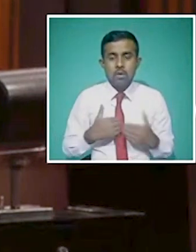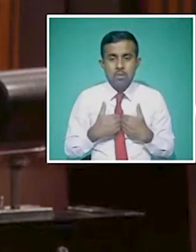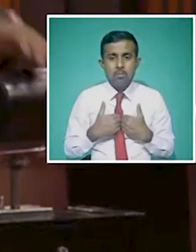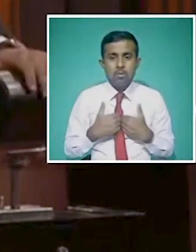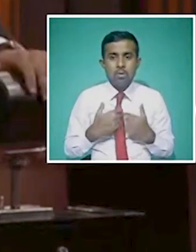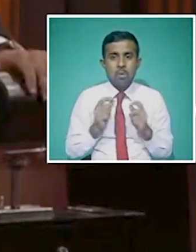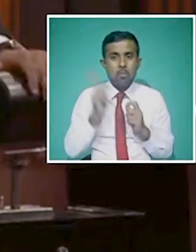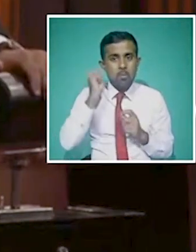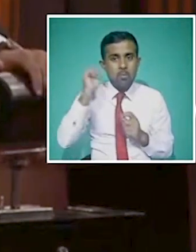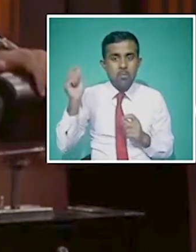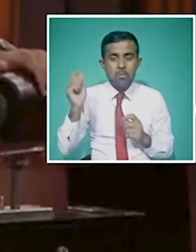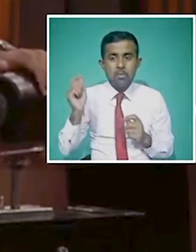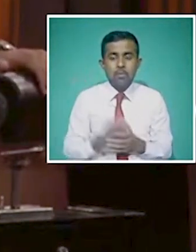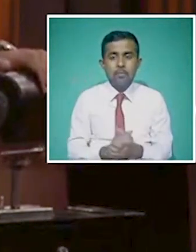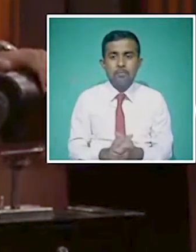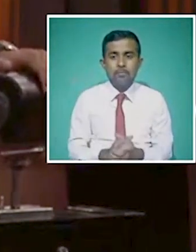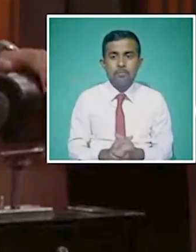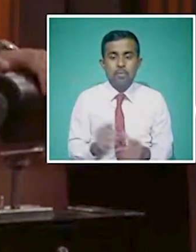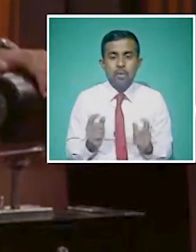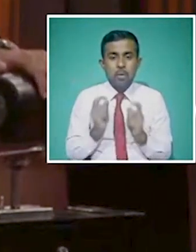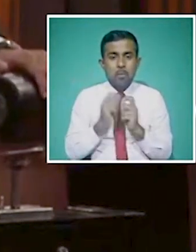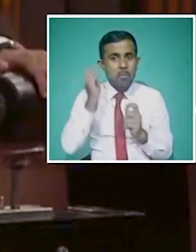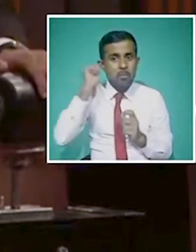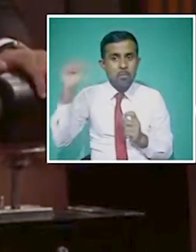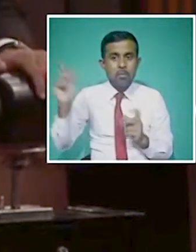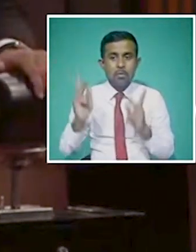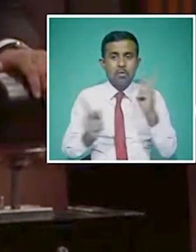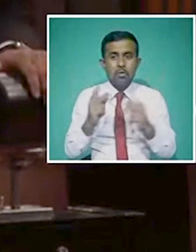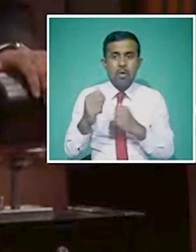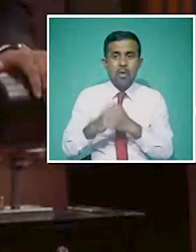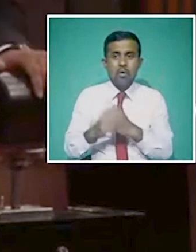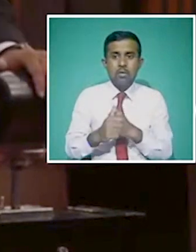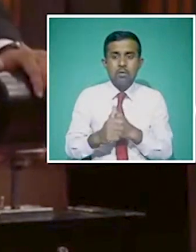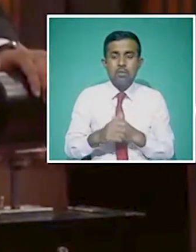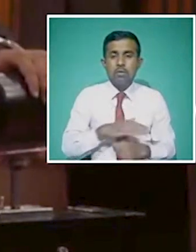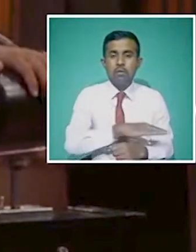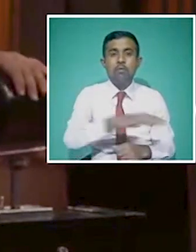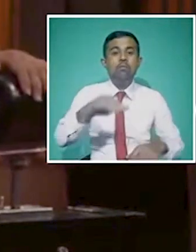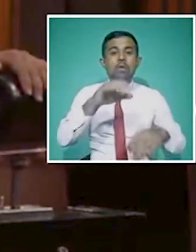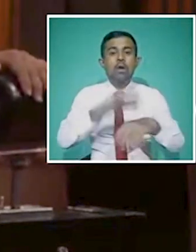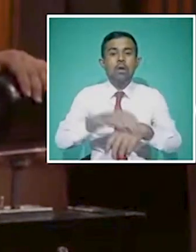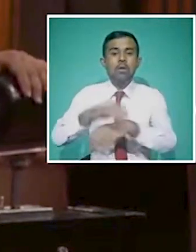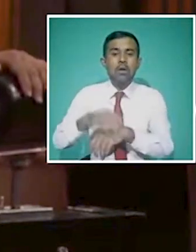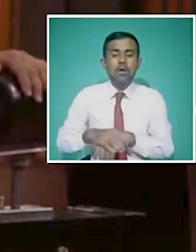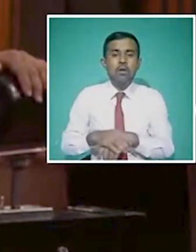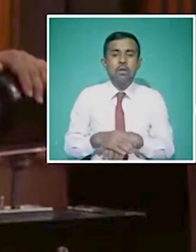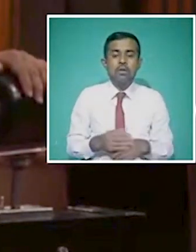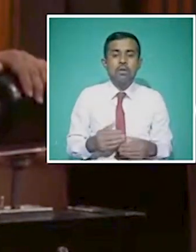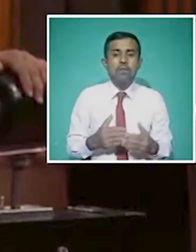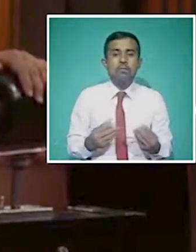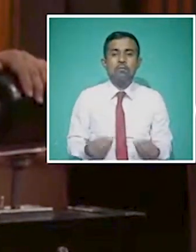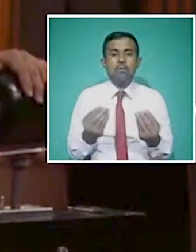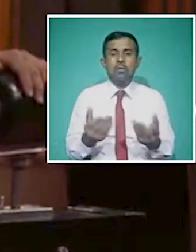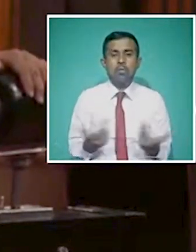Sudda. You think ethering hatter Madakalapo district tourism Hadana may Idang Handunagan may Idam Bedan Vedapila Karam